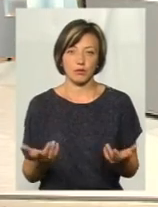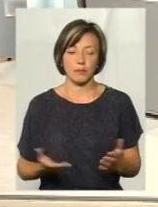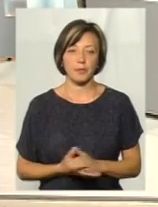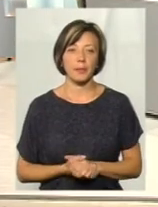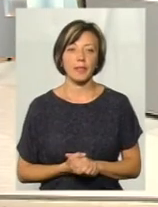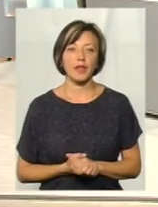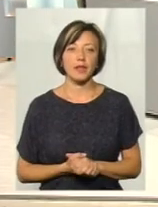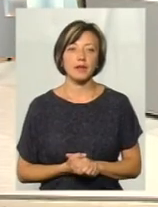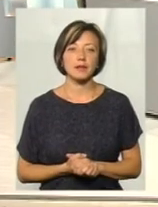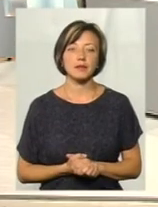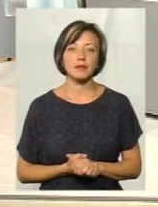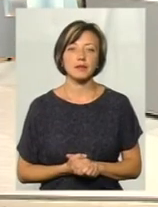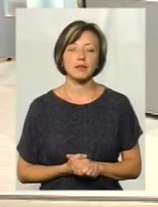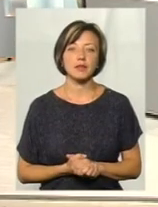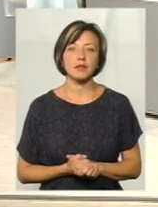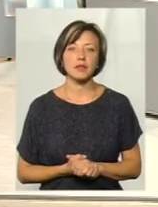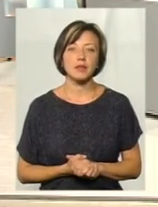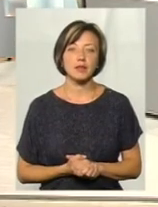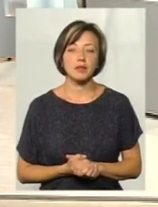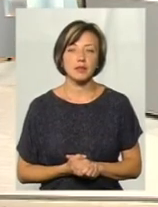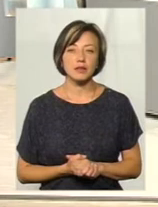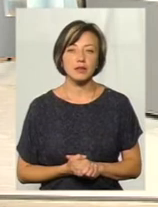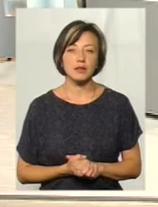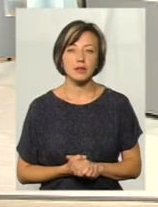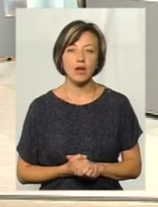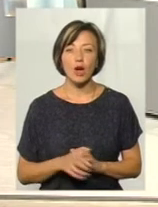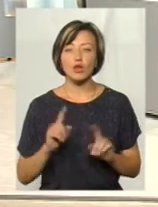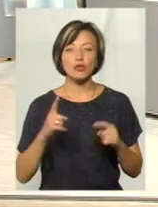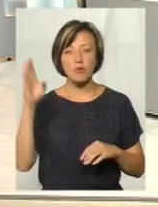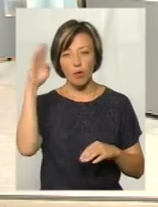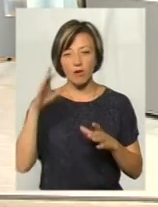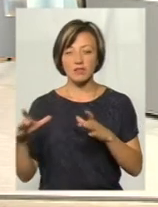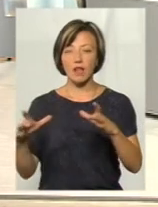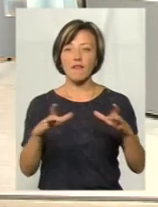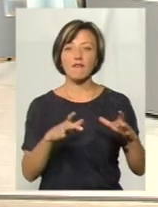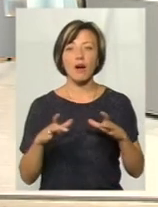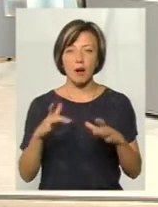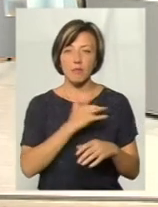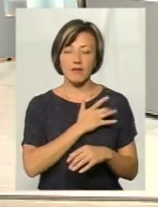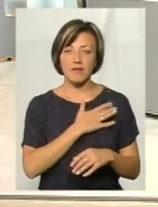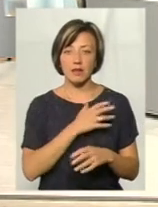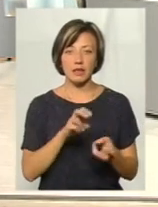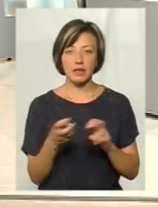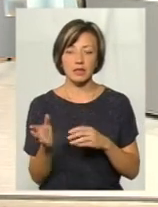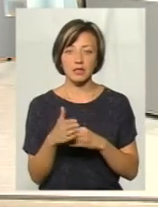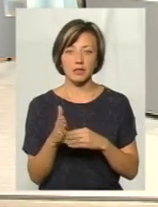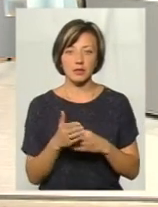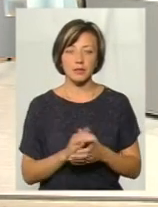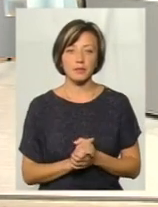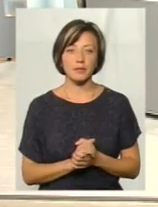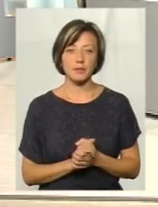Так. Справа в тому, що... А чому в ставках не гине риба? Чому в ставках не гине? Ну, то вам просто невідомо про ці